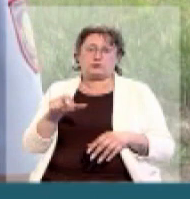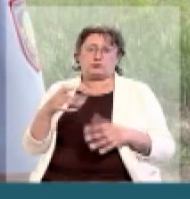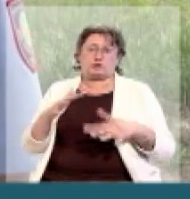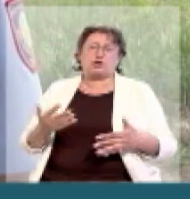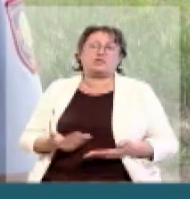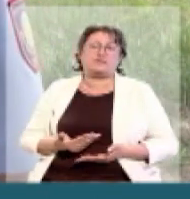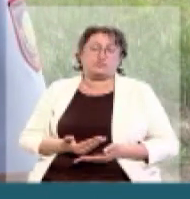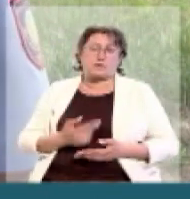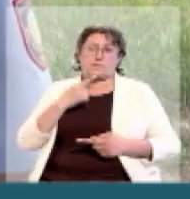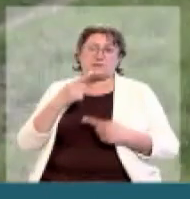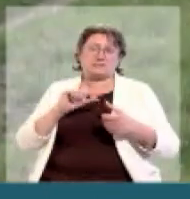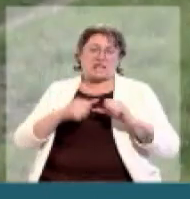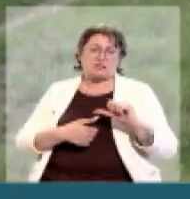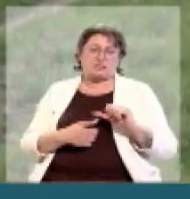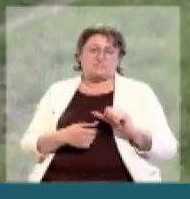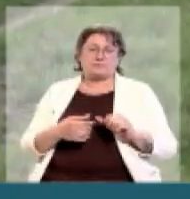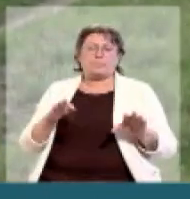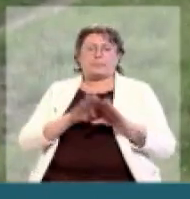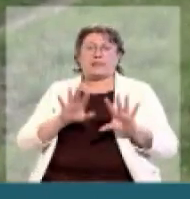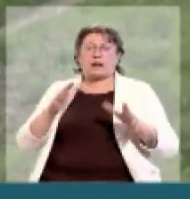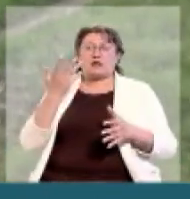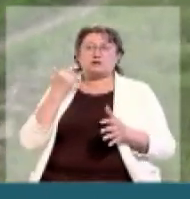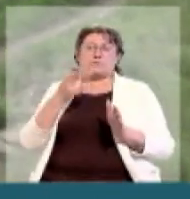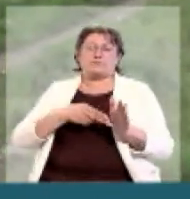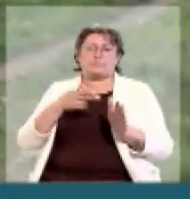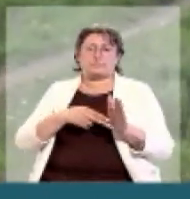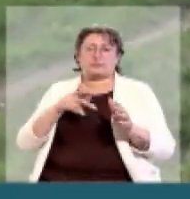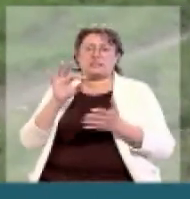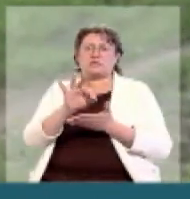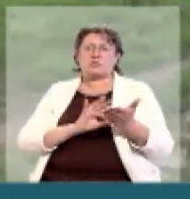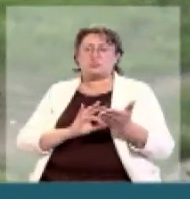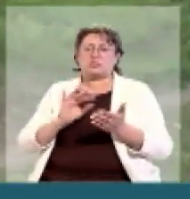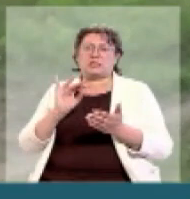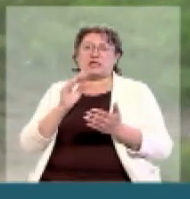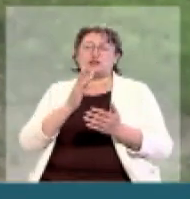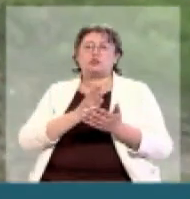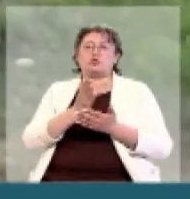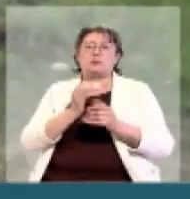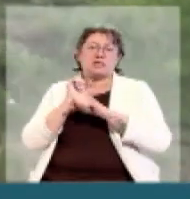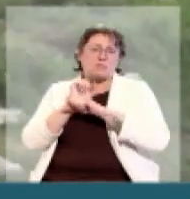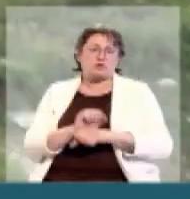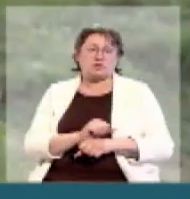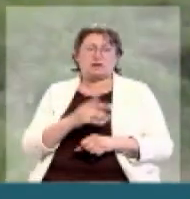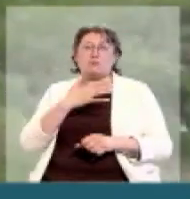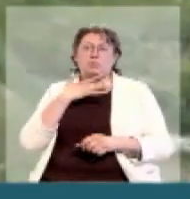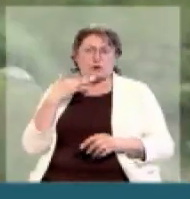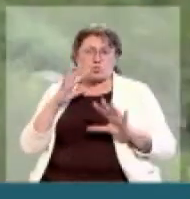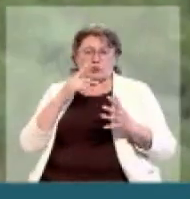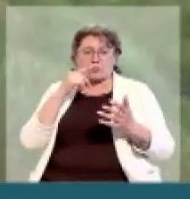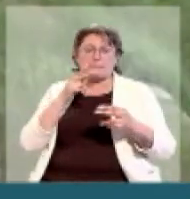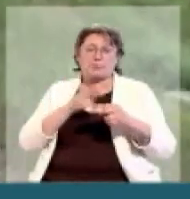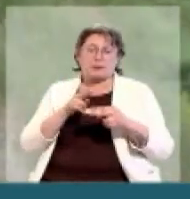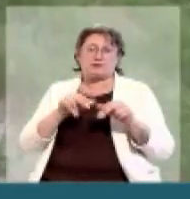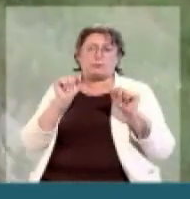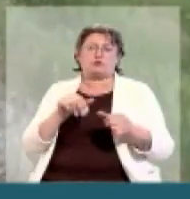люди обживаются на постоянной основе. Таких случаев, когда локомотив совершает экстренное или служебное торможение, немало. Препятствием для